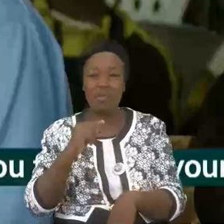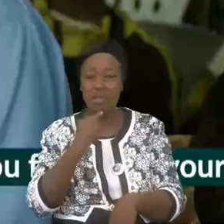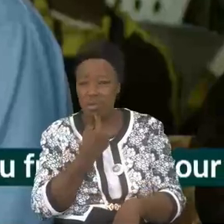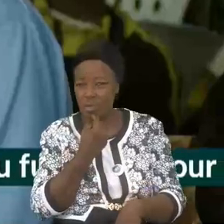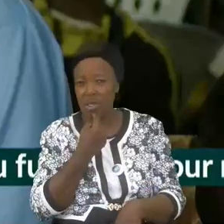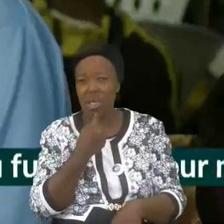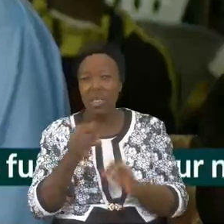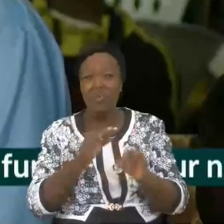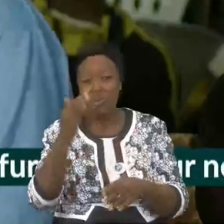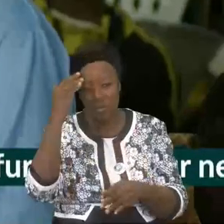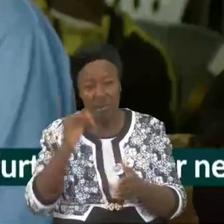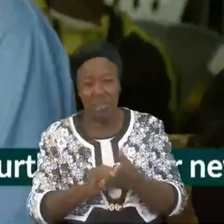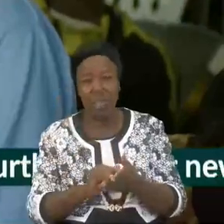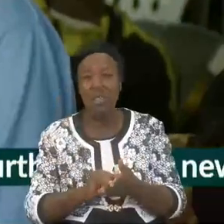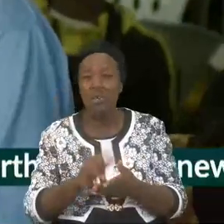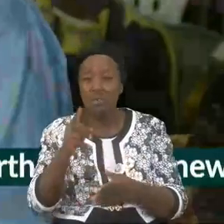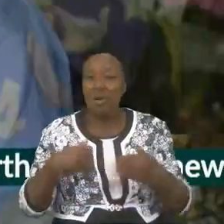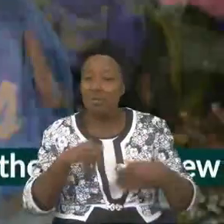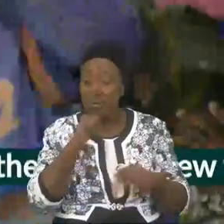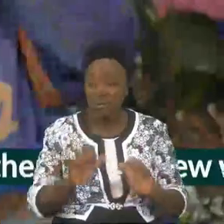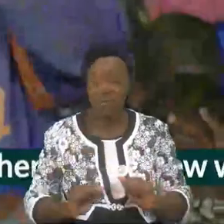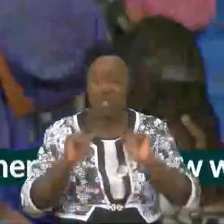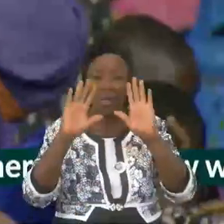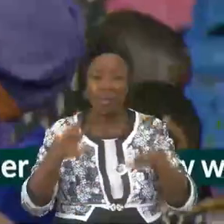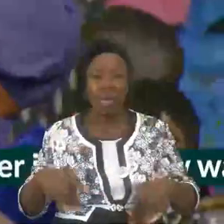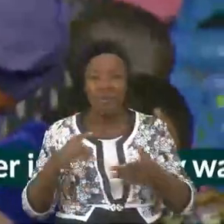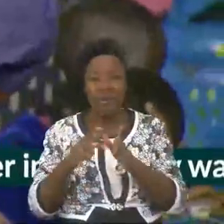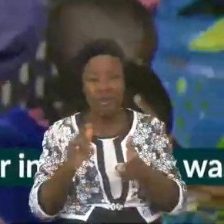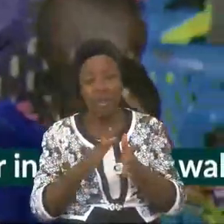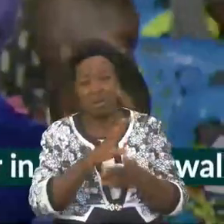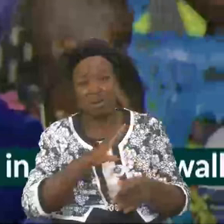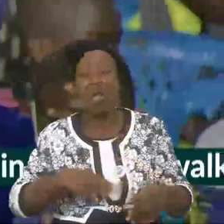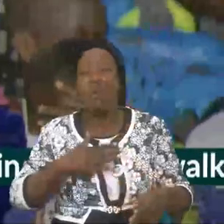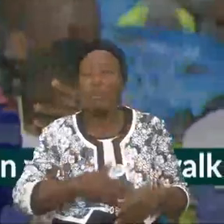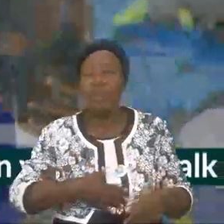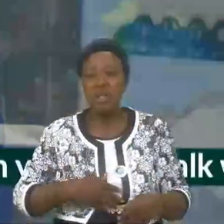Et ceux qui ne savent pas écrire, conseillez, aidez-les.